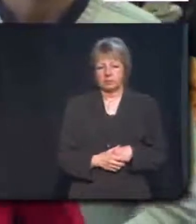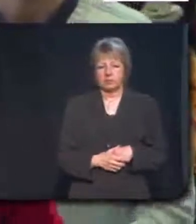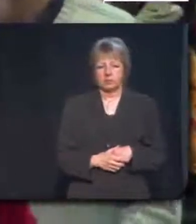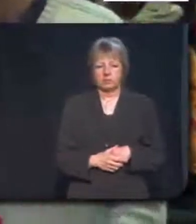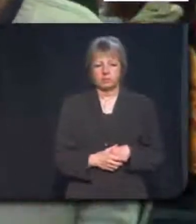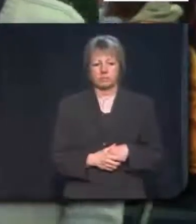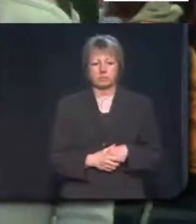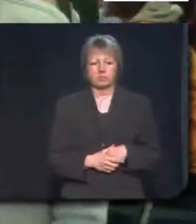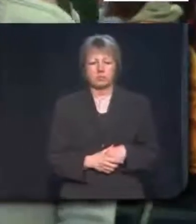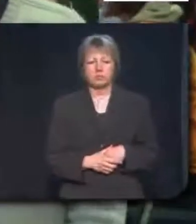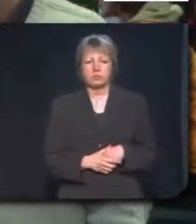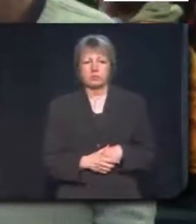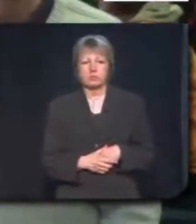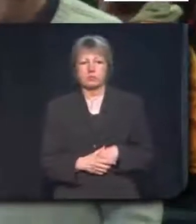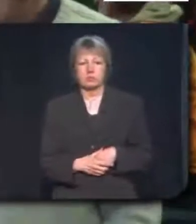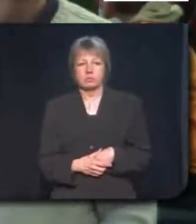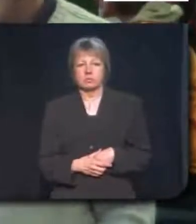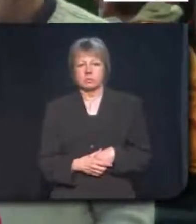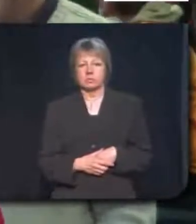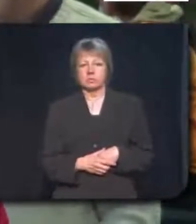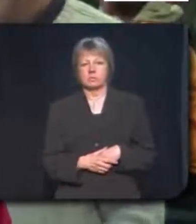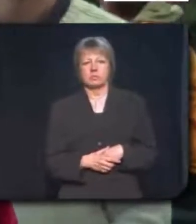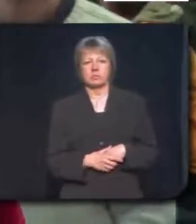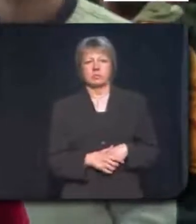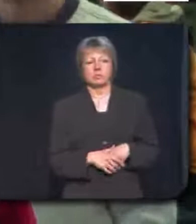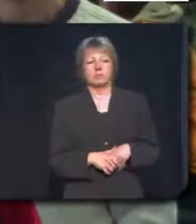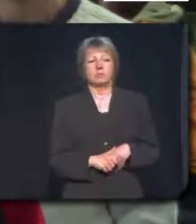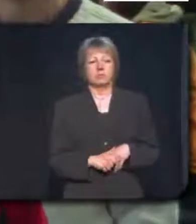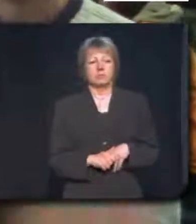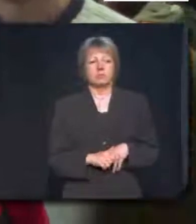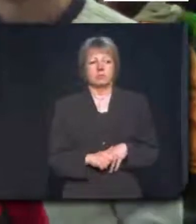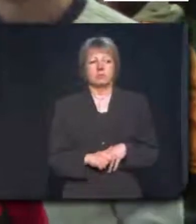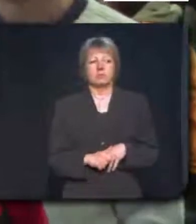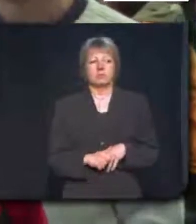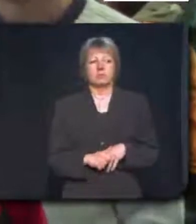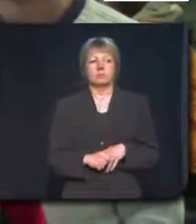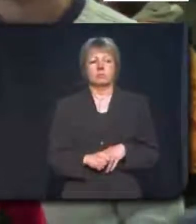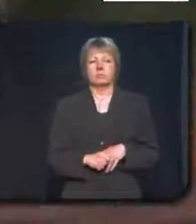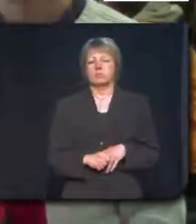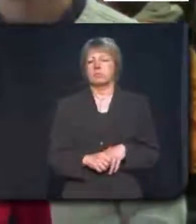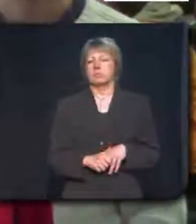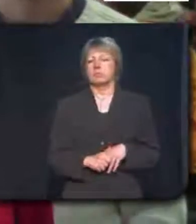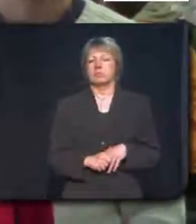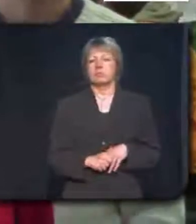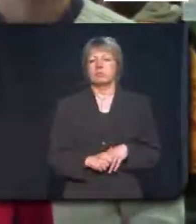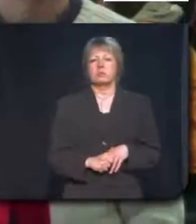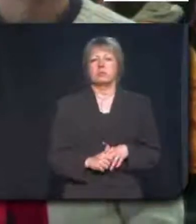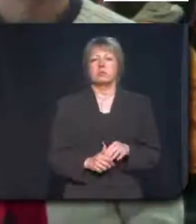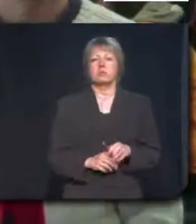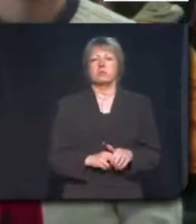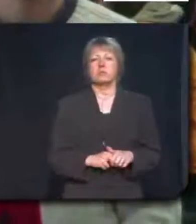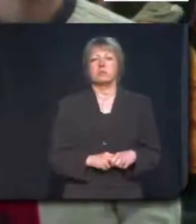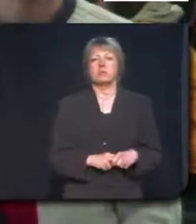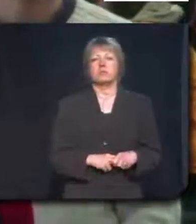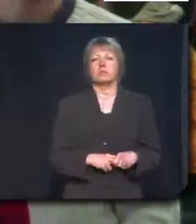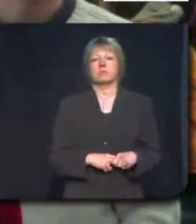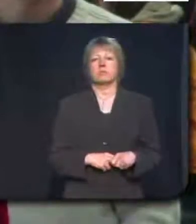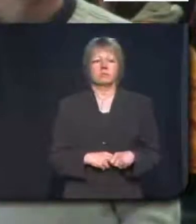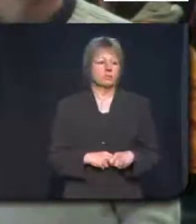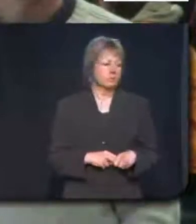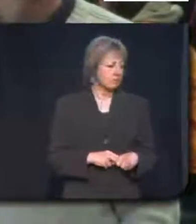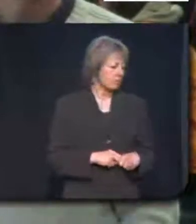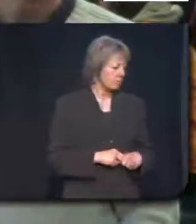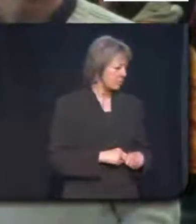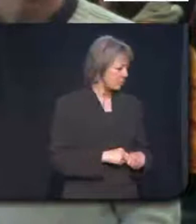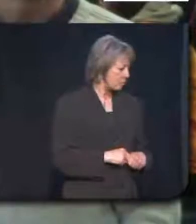so insgesamt ist die Versammlung ja leise dann trotzdem die bitte die Redenden an den Listen nicht abzulenken kontra bitte